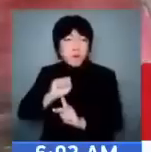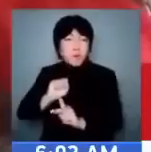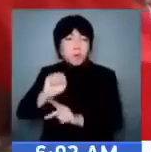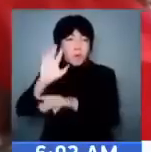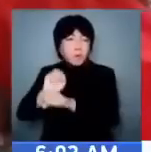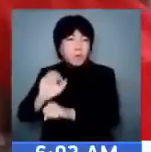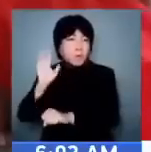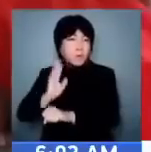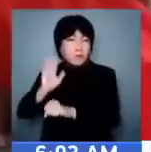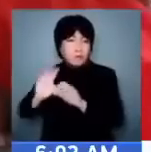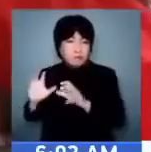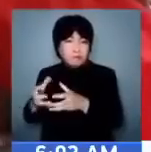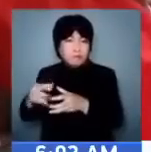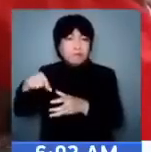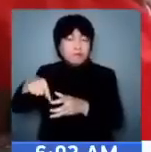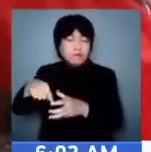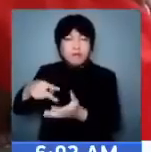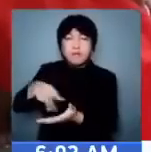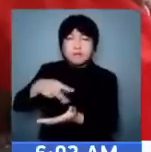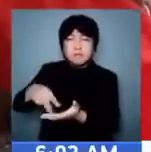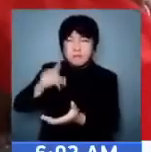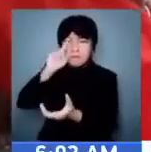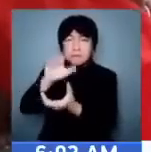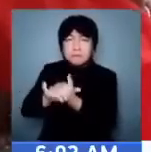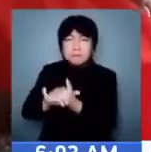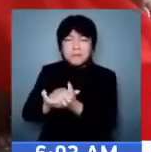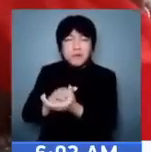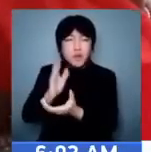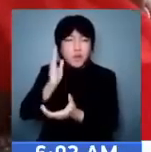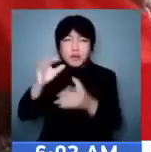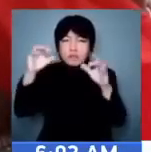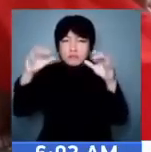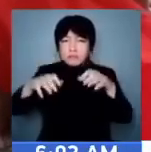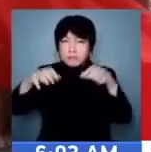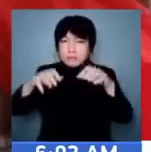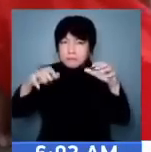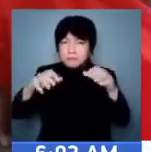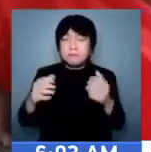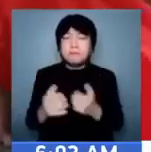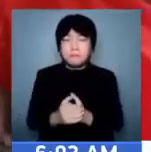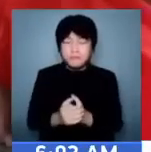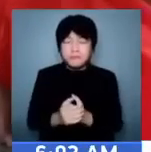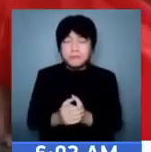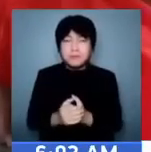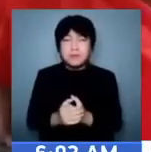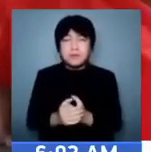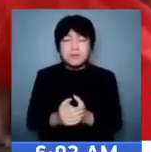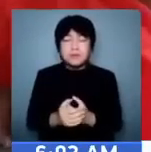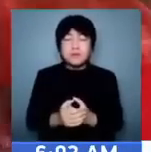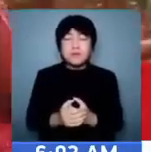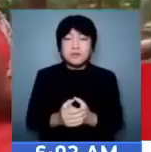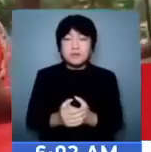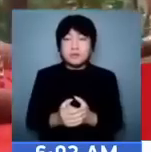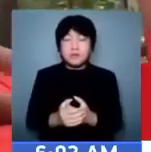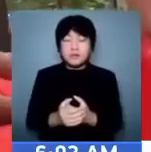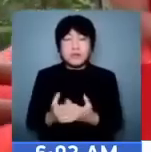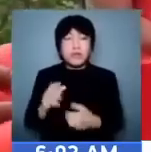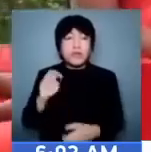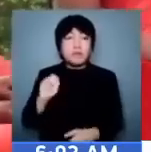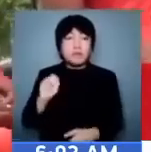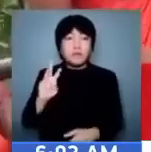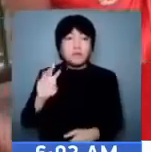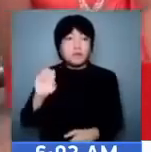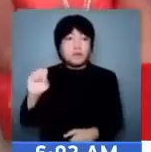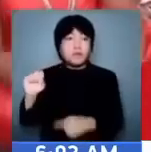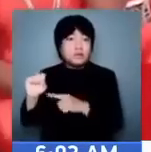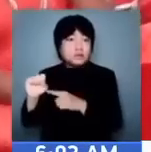ng nararanasang El Nino. Kaisa nila rito ang Metropolitan Waterworks and Sewerage System. Ayon sa MWSS, nire-respeto nila ang